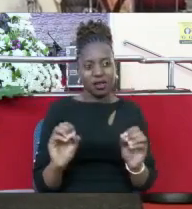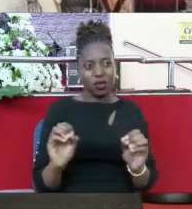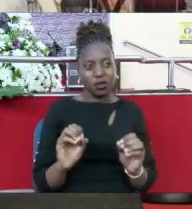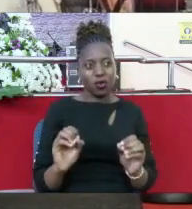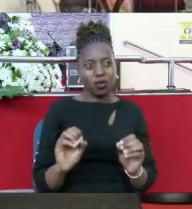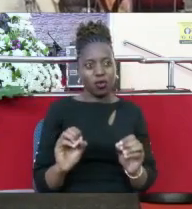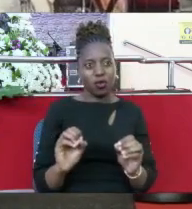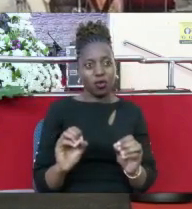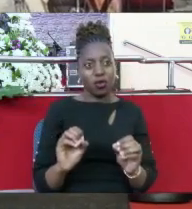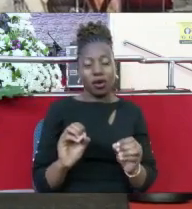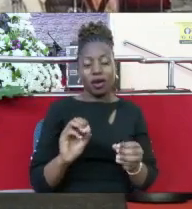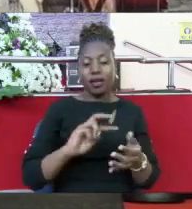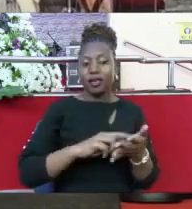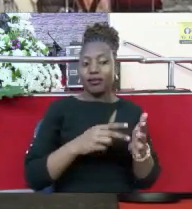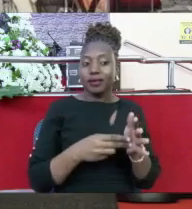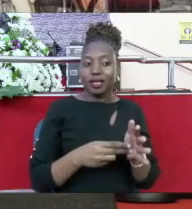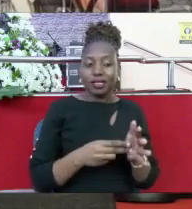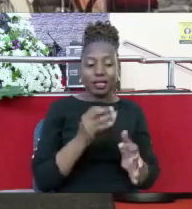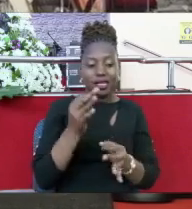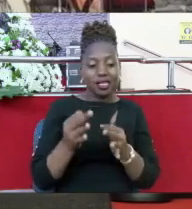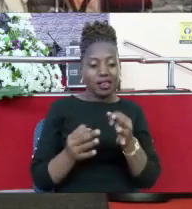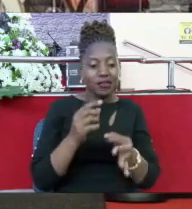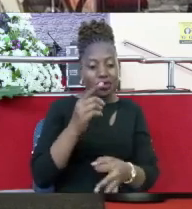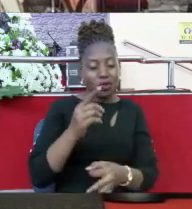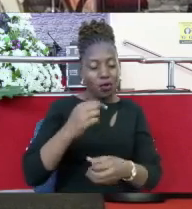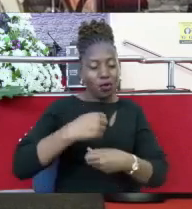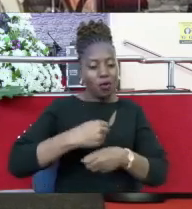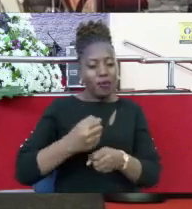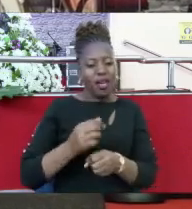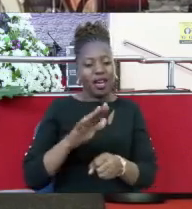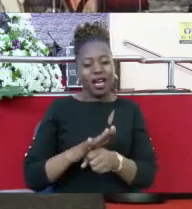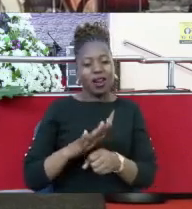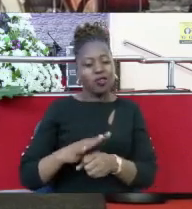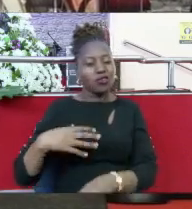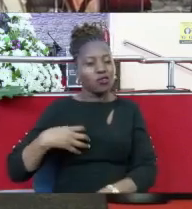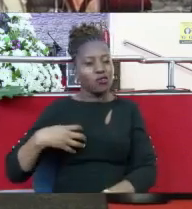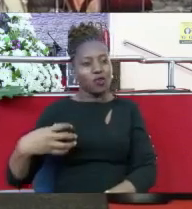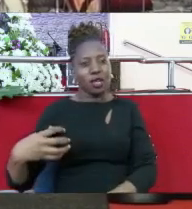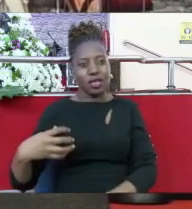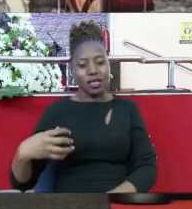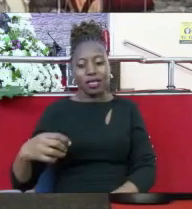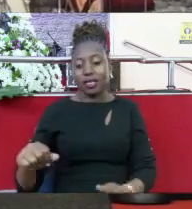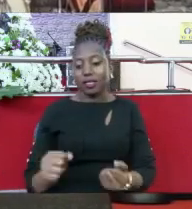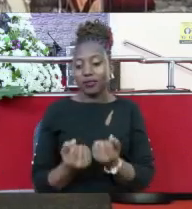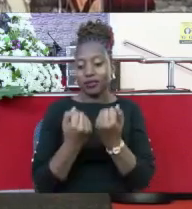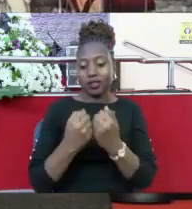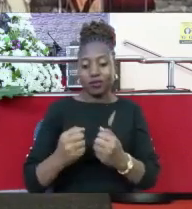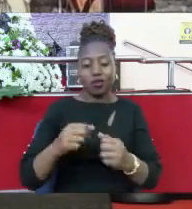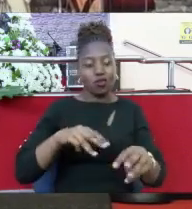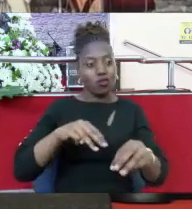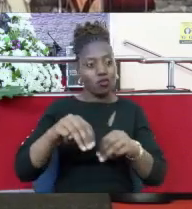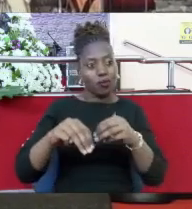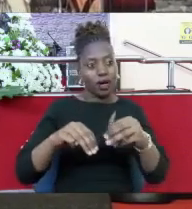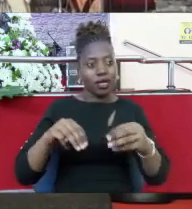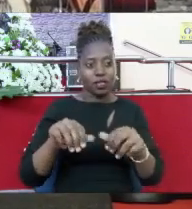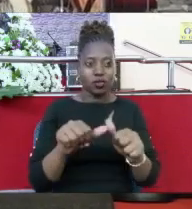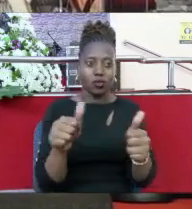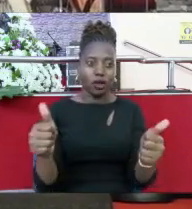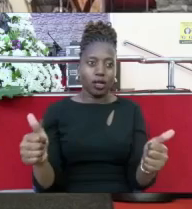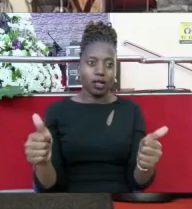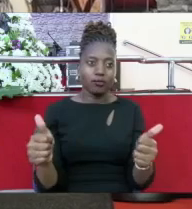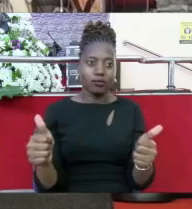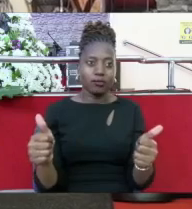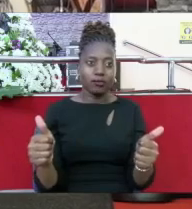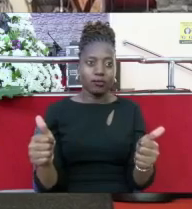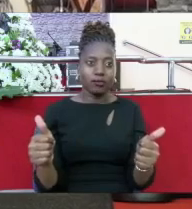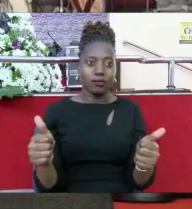a lot of wealth. Utatengeneza pesa mingi. It will go, you will not manage it well. Hautaweza kushughulikia vizuri. So